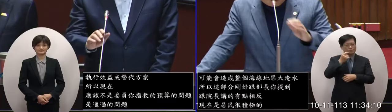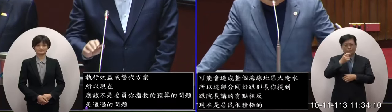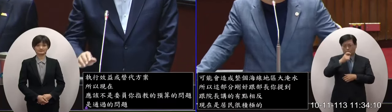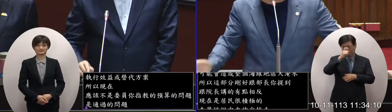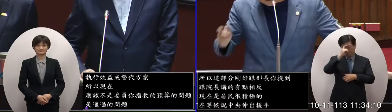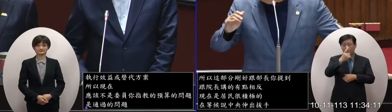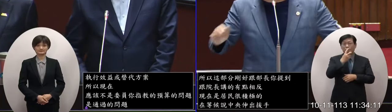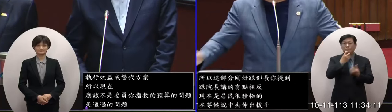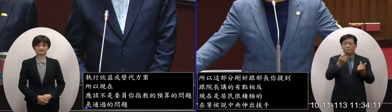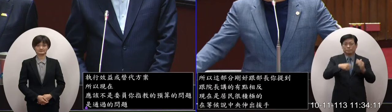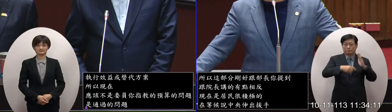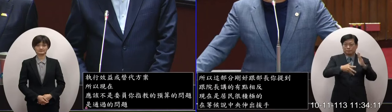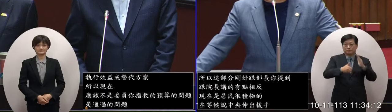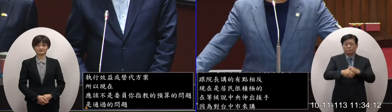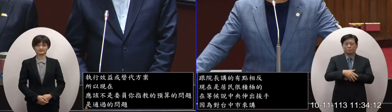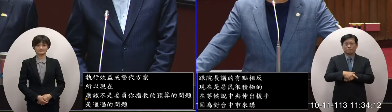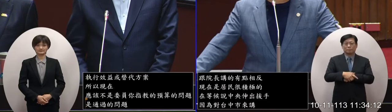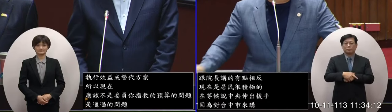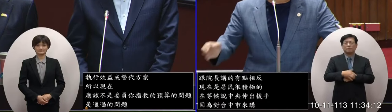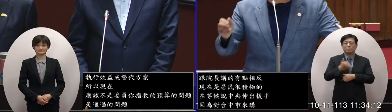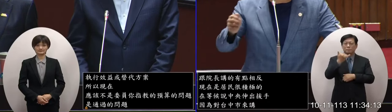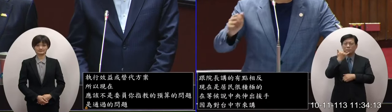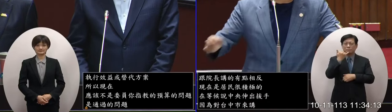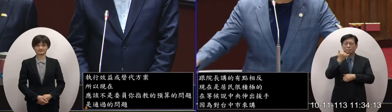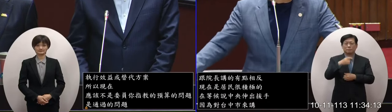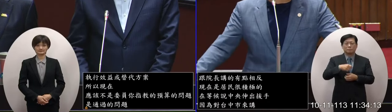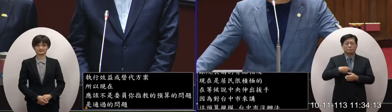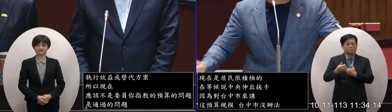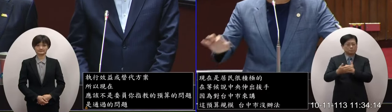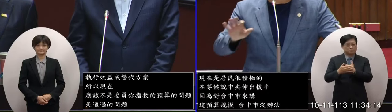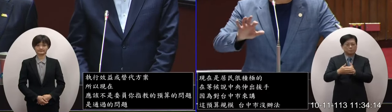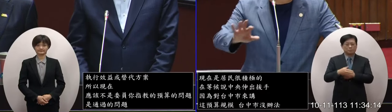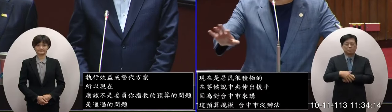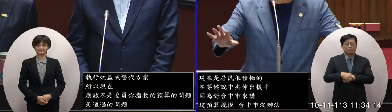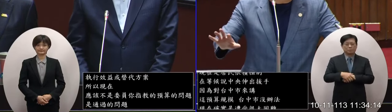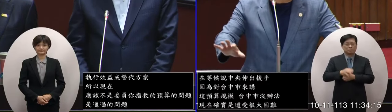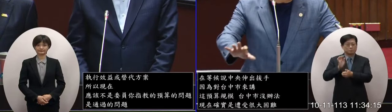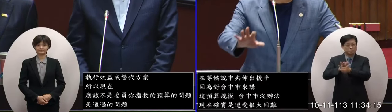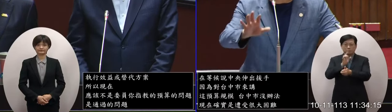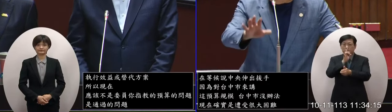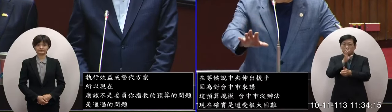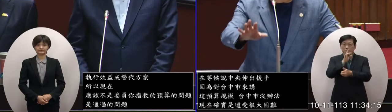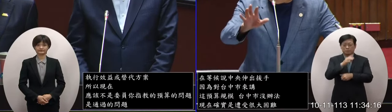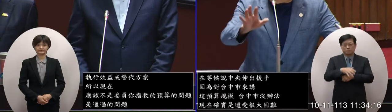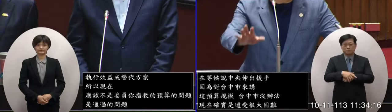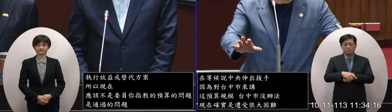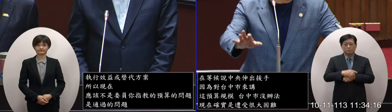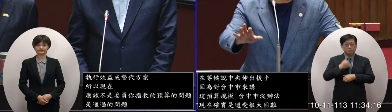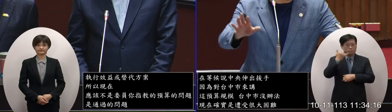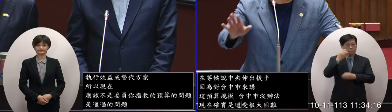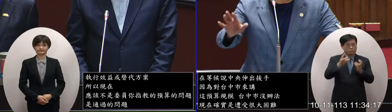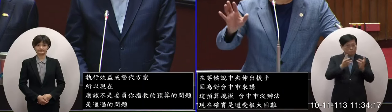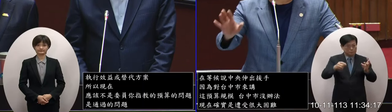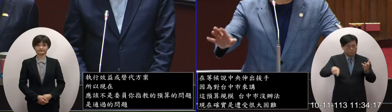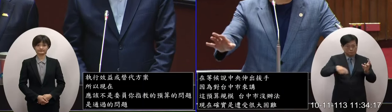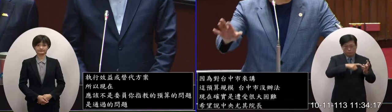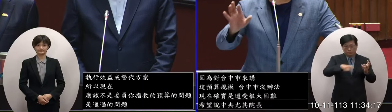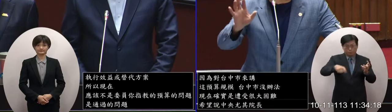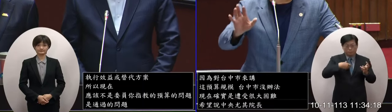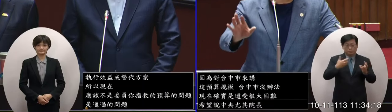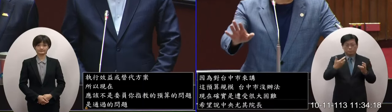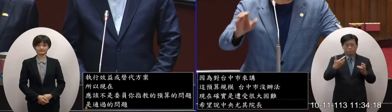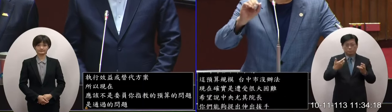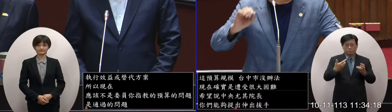央尤其院长你们能够提出伸出援手，让协助台中能够把我们海线的这个治水防